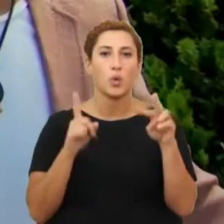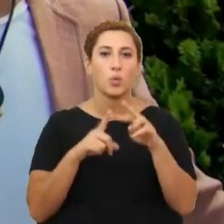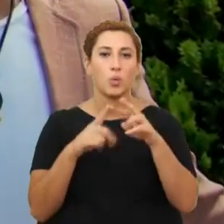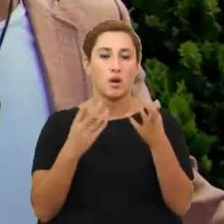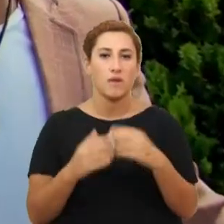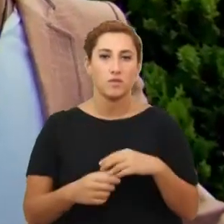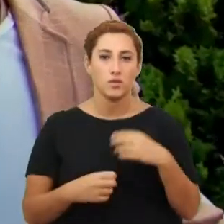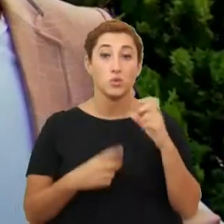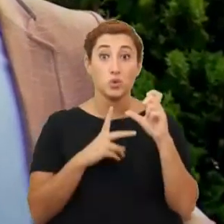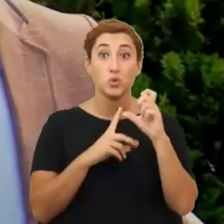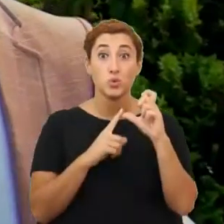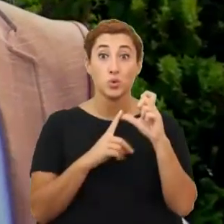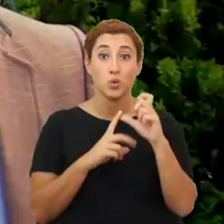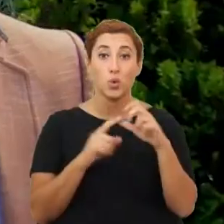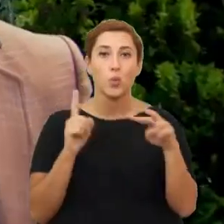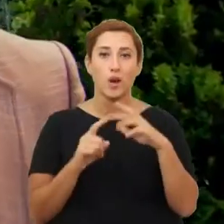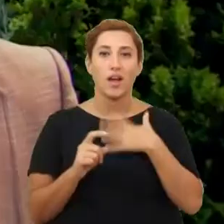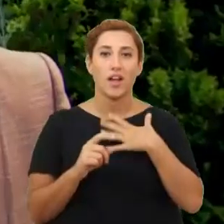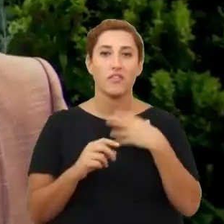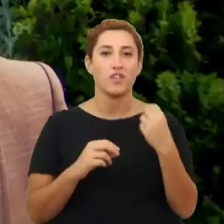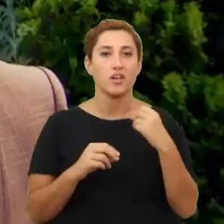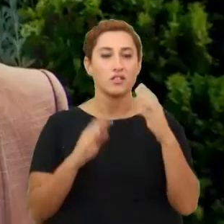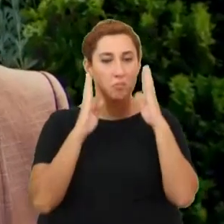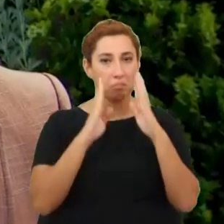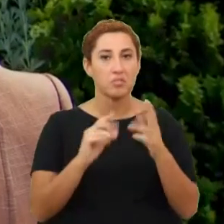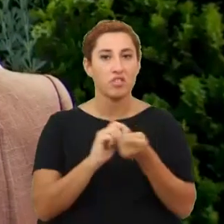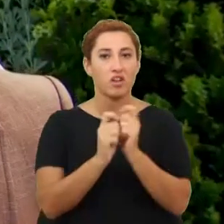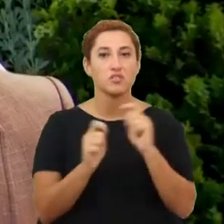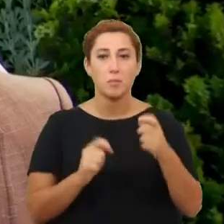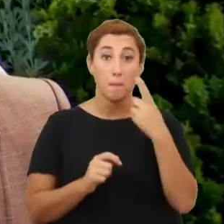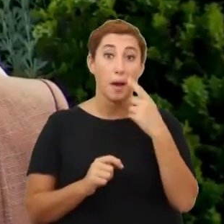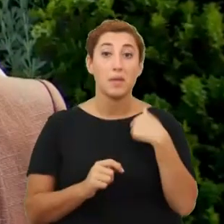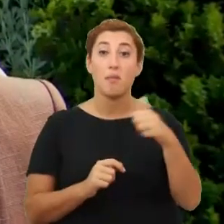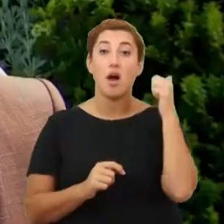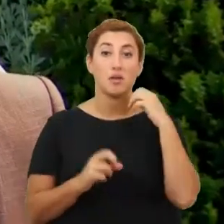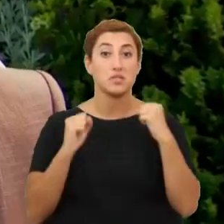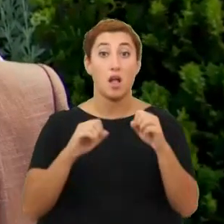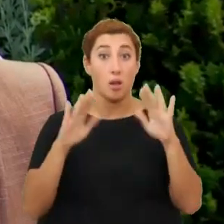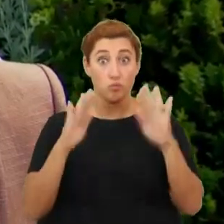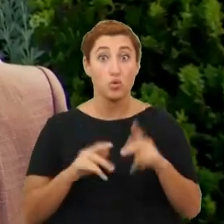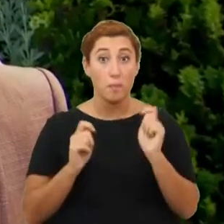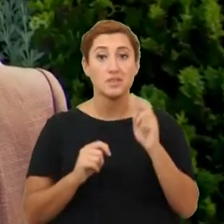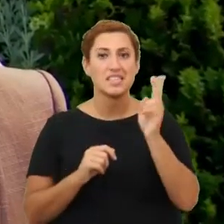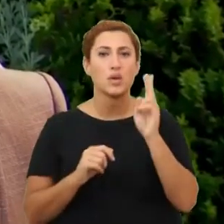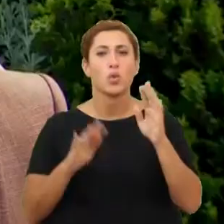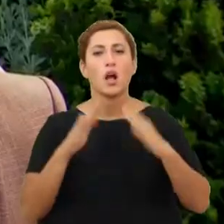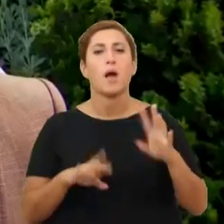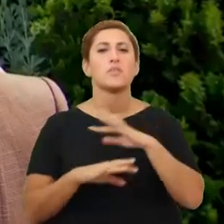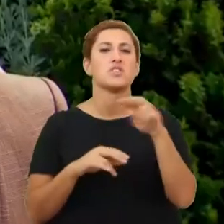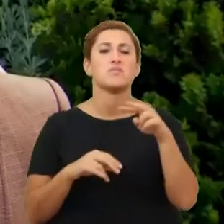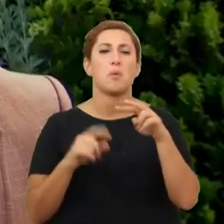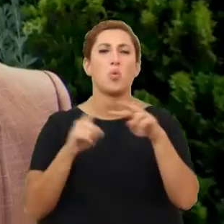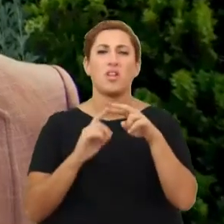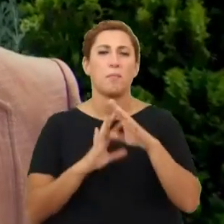Nurhan. Şükrü, Nurhan kendini iyice kaptırmış. Bak benim arkamda sağlam durursan iki güne kalmaz bitiririz